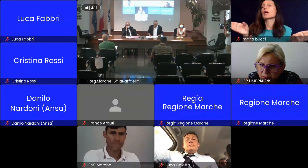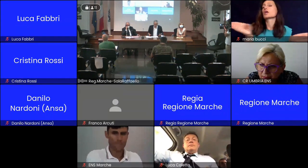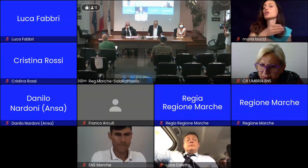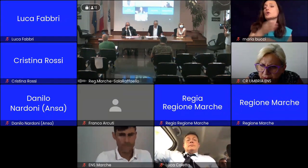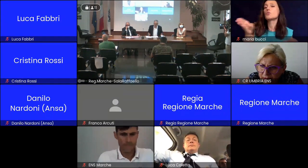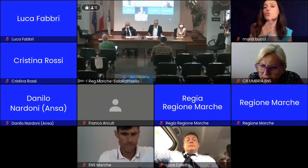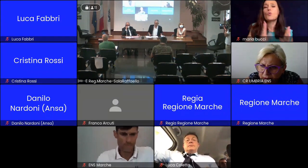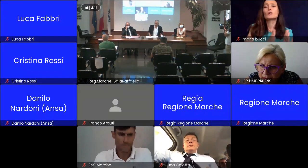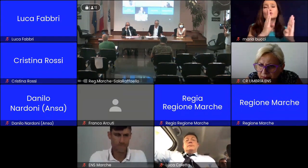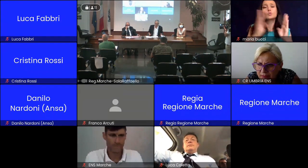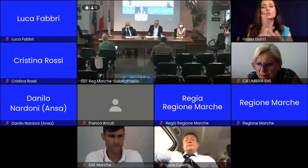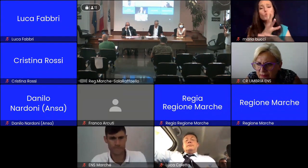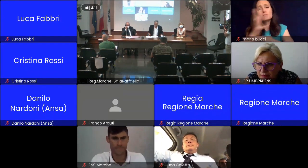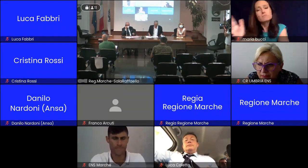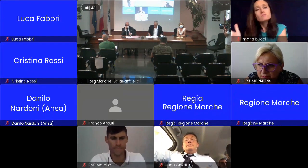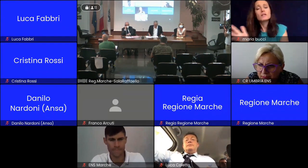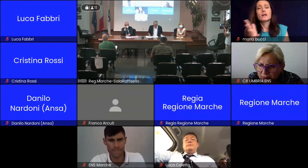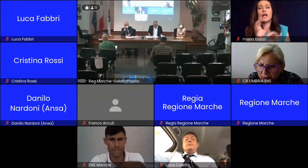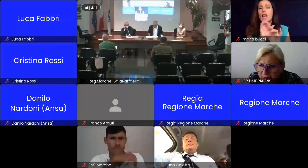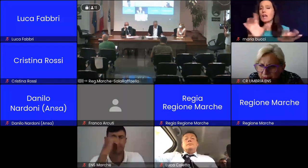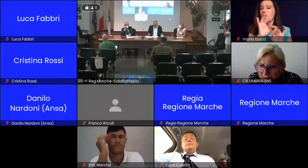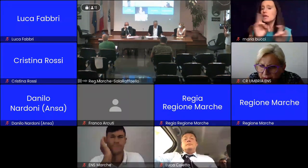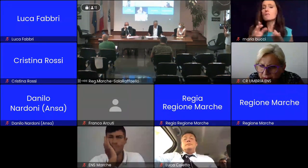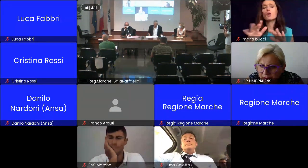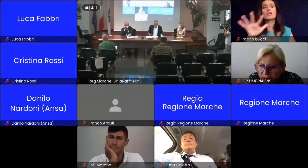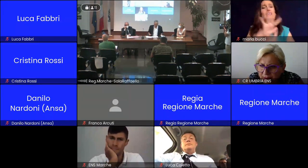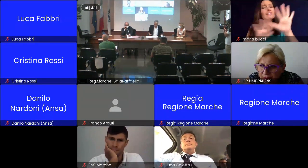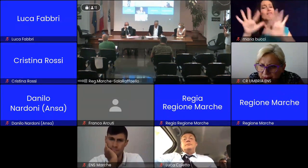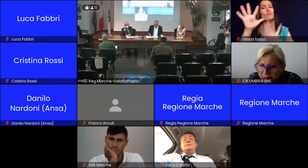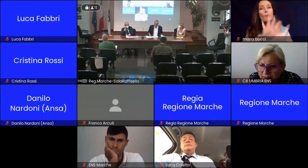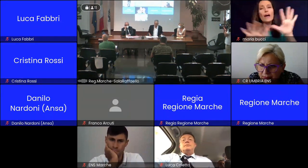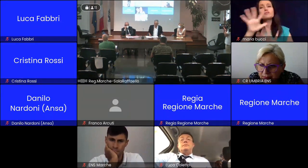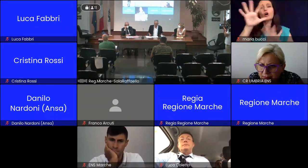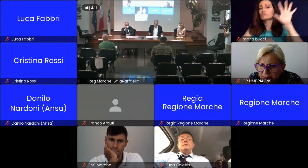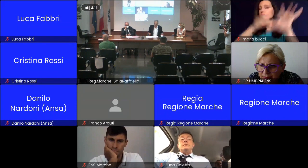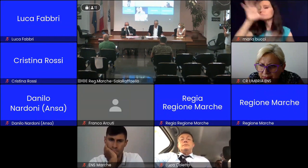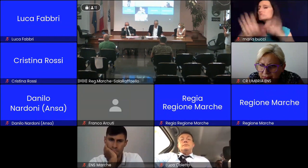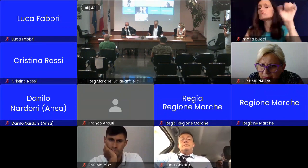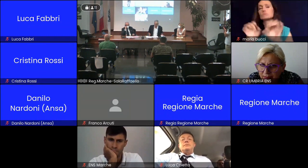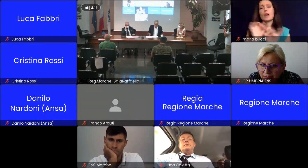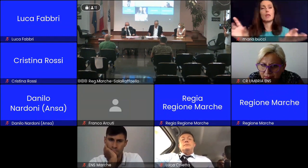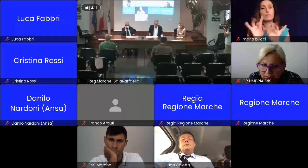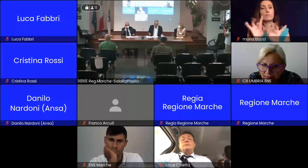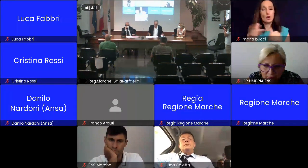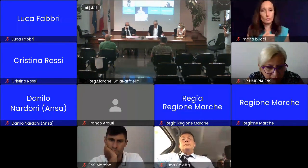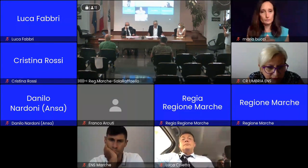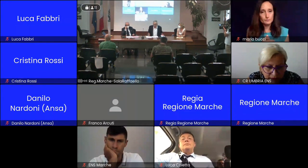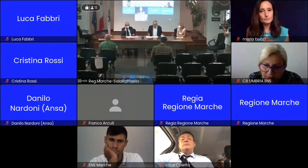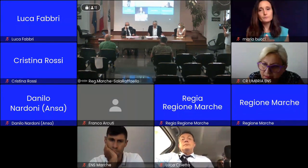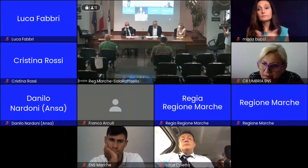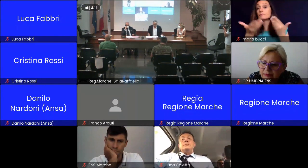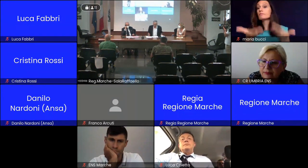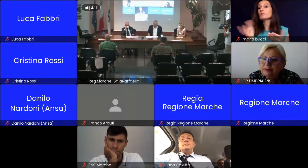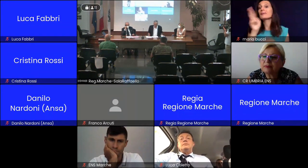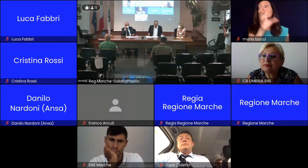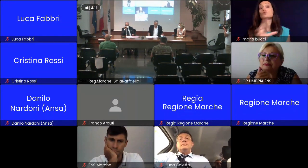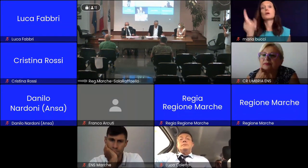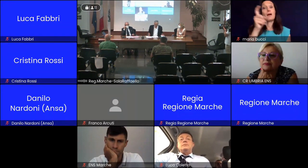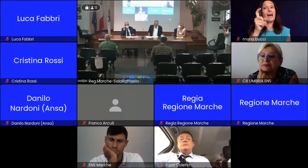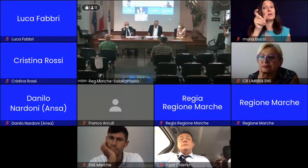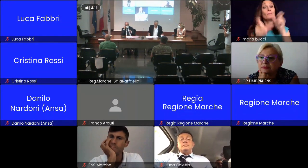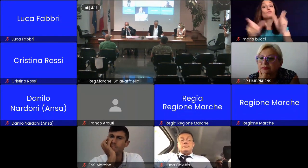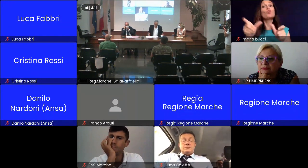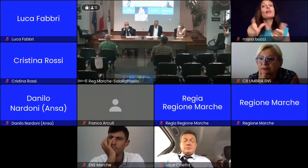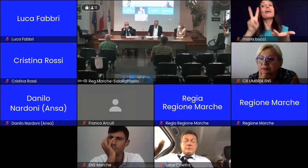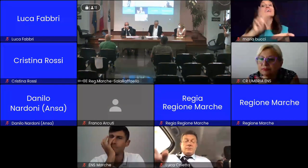strutture. Attualmente nella nostra regione chi svolge questa funzione di interprete del linguaggio dei segni sono pochi